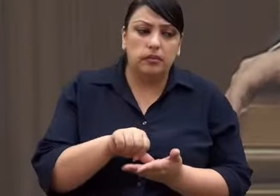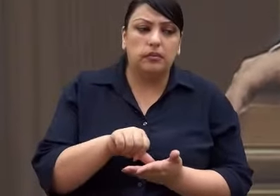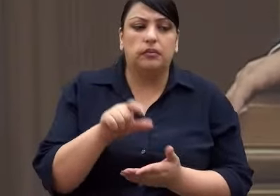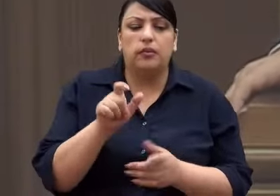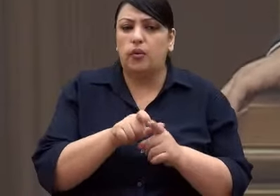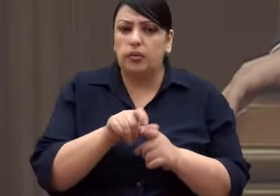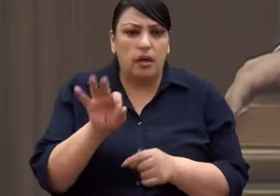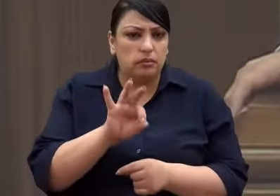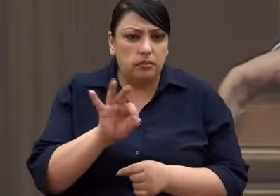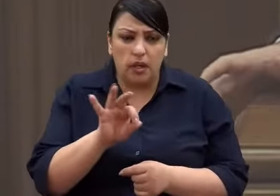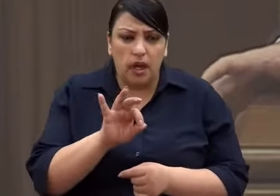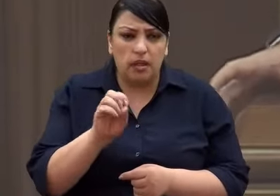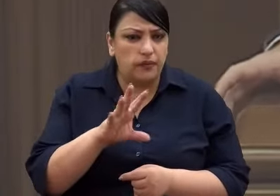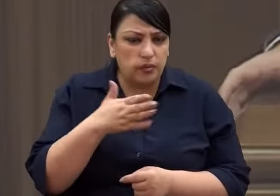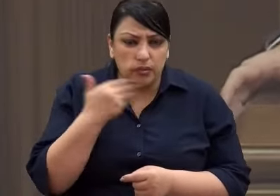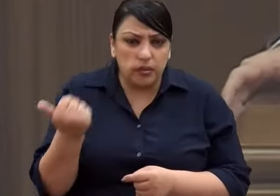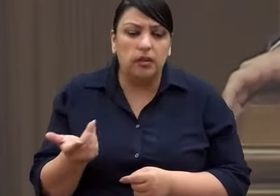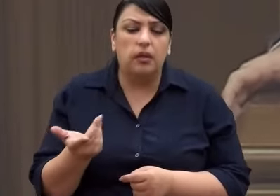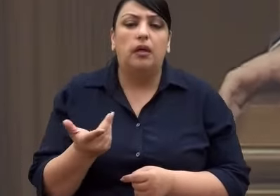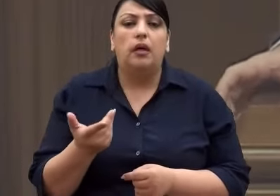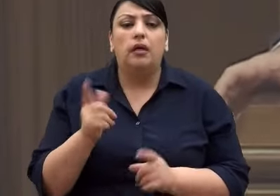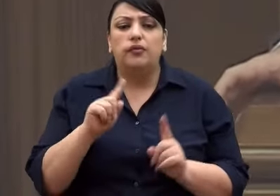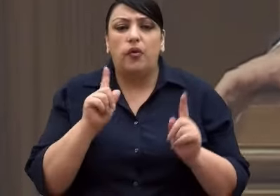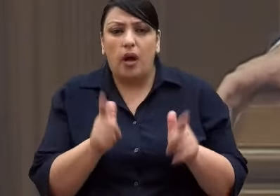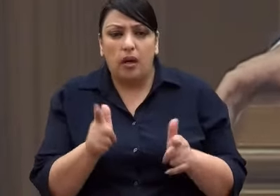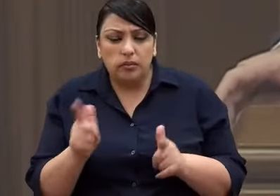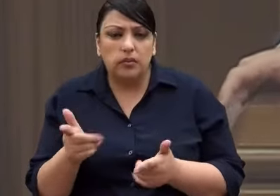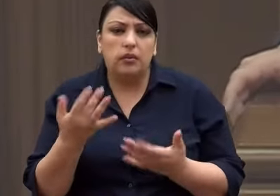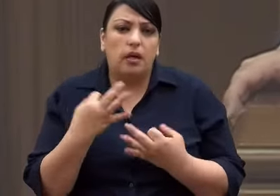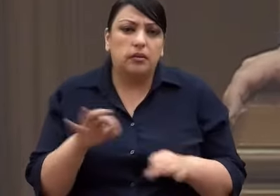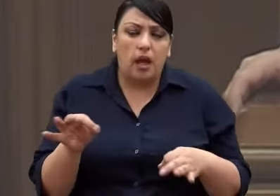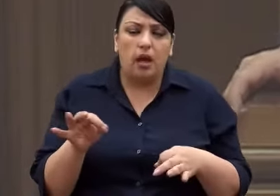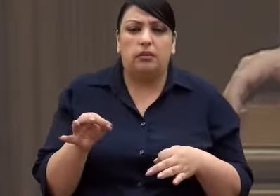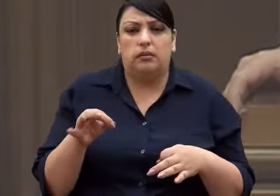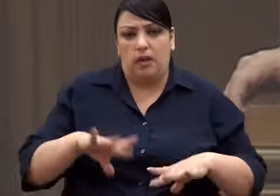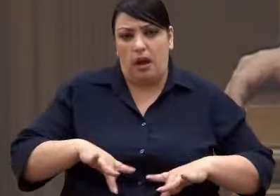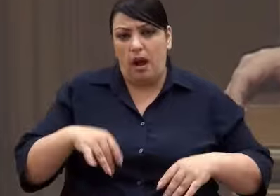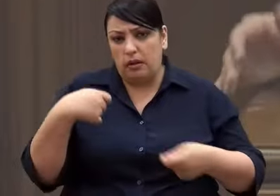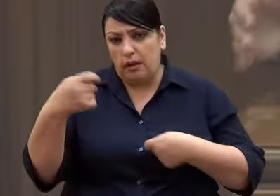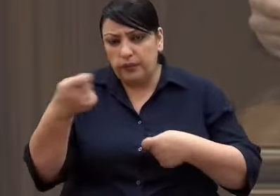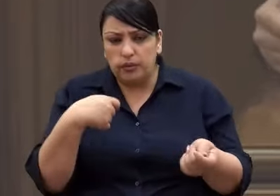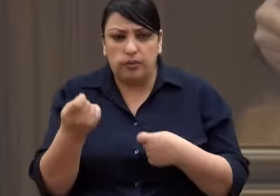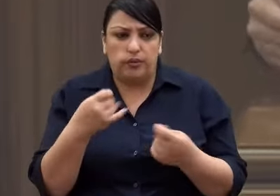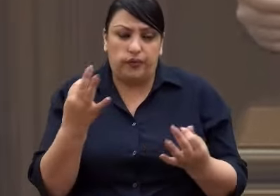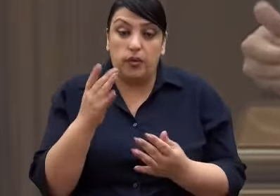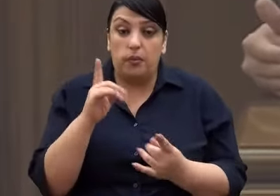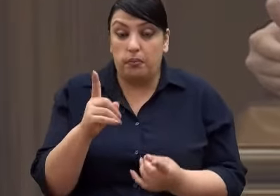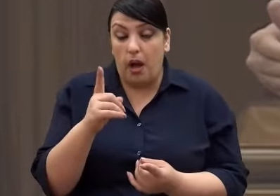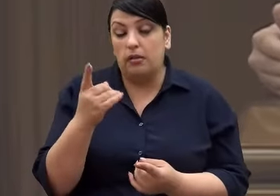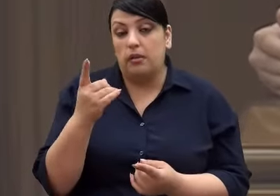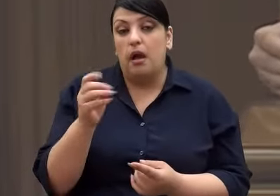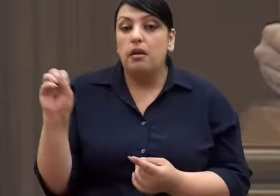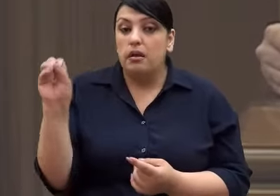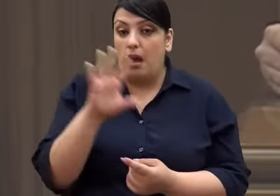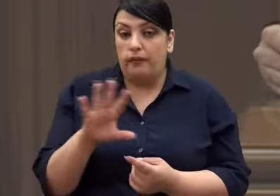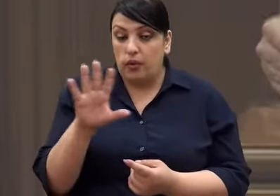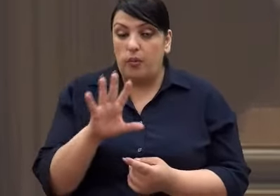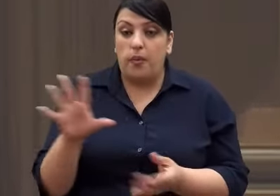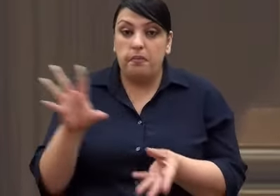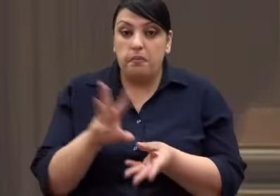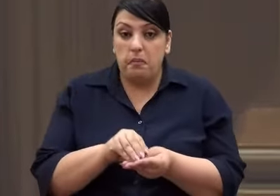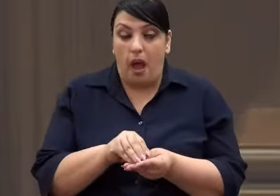կար, ոչ ասոցացման համաձայնագրի, ոչ ազատ առևտրի, բայց կար եվրոպական ինտեգրման մասին